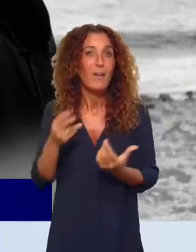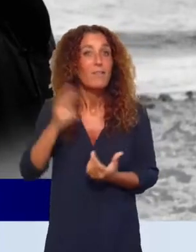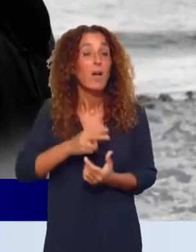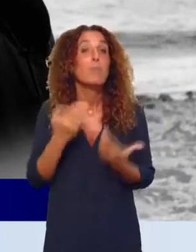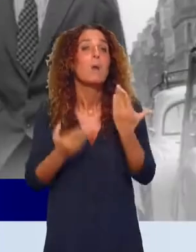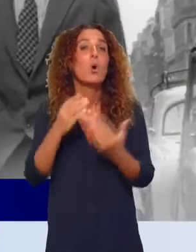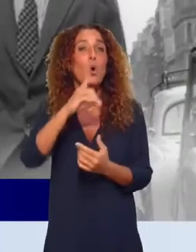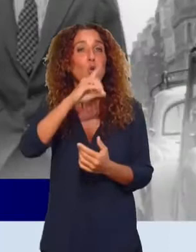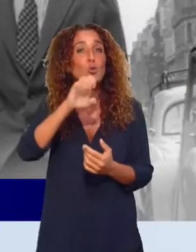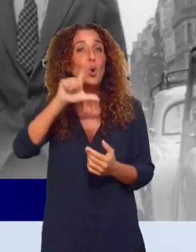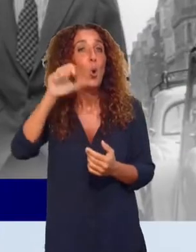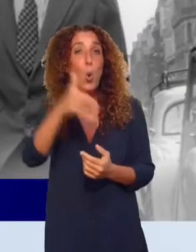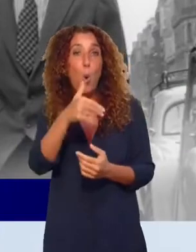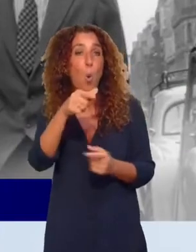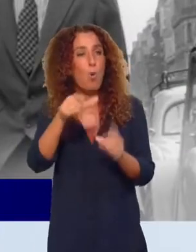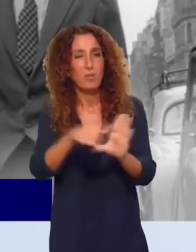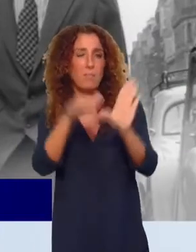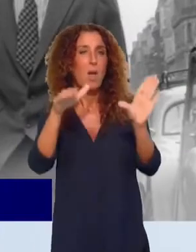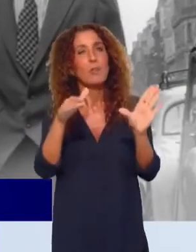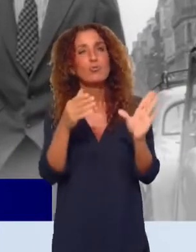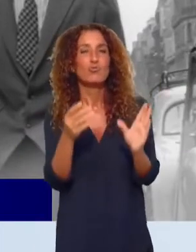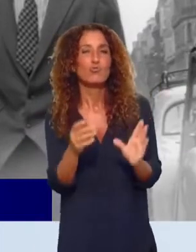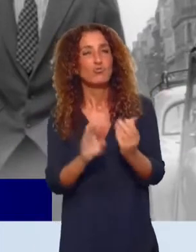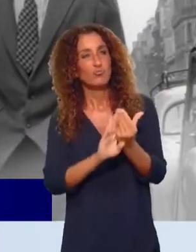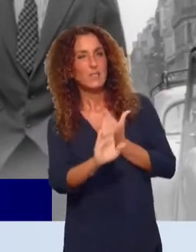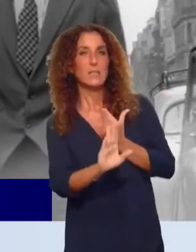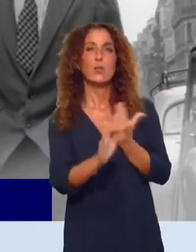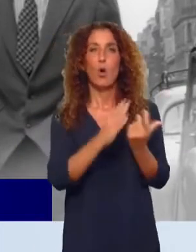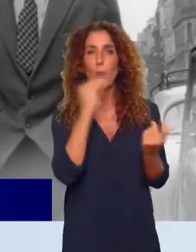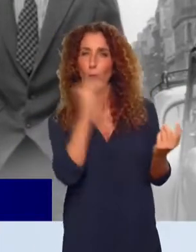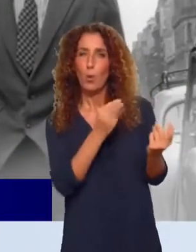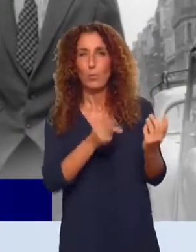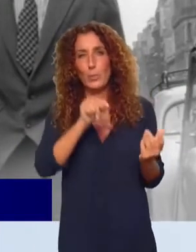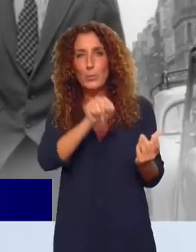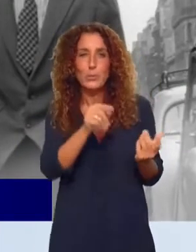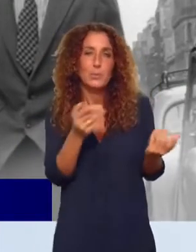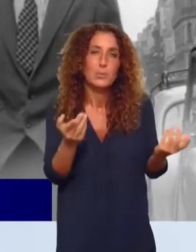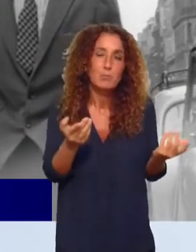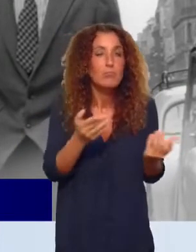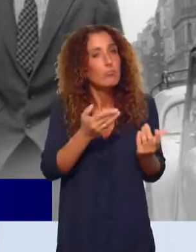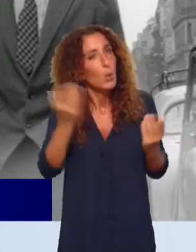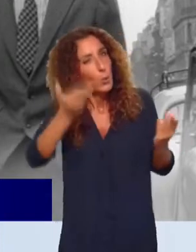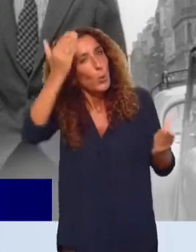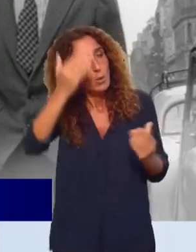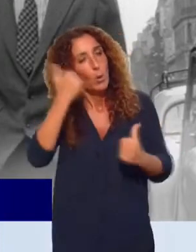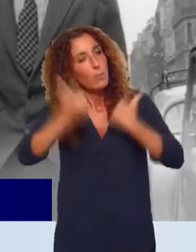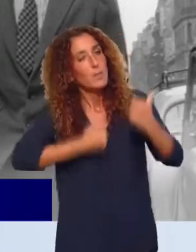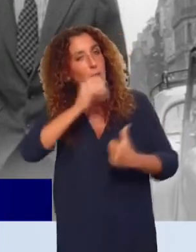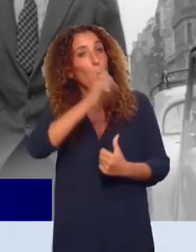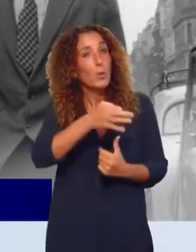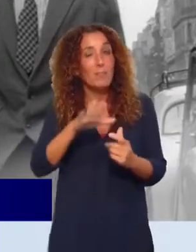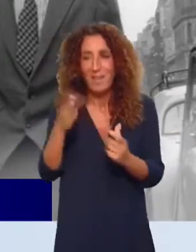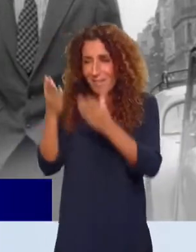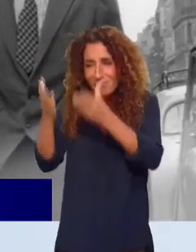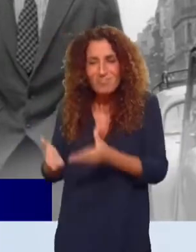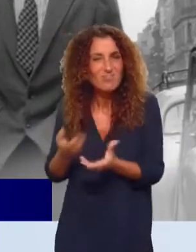un Alain Delon qui a juste cette image peut-être un peu plus distante, mais qui est un aussi grand acteur, évidemment. C'est simplement que voilà,